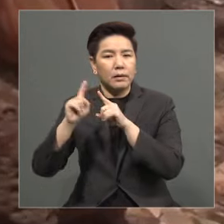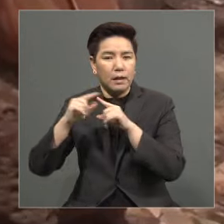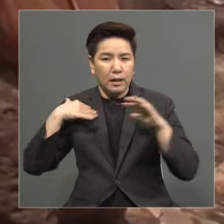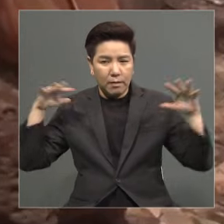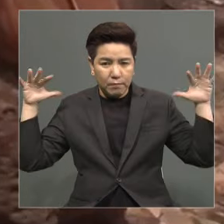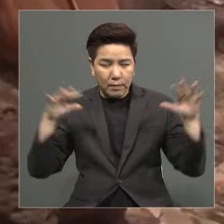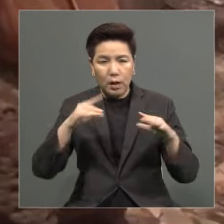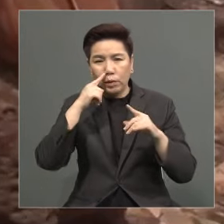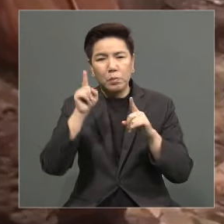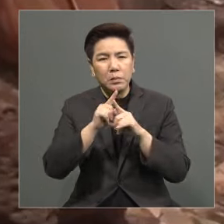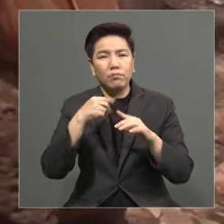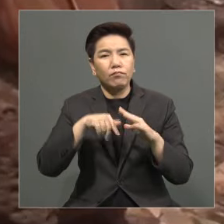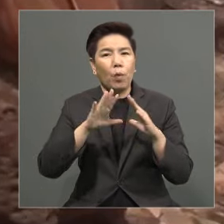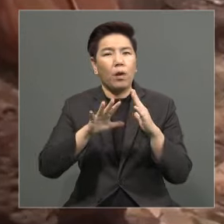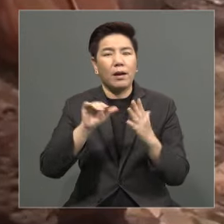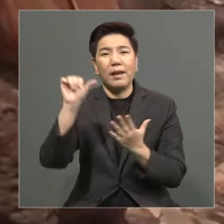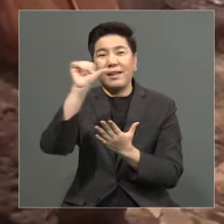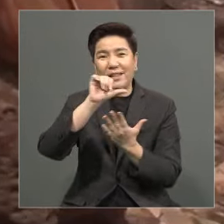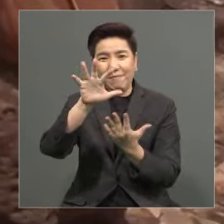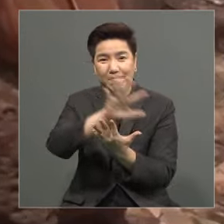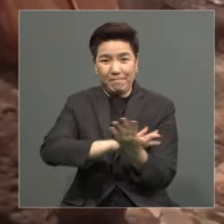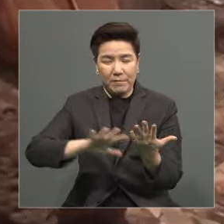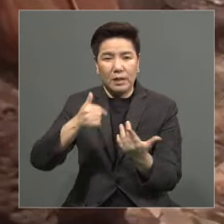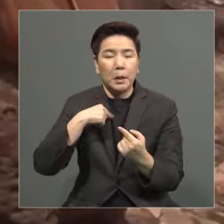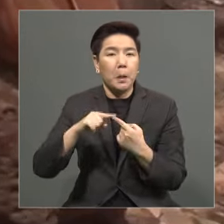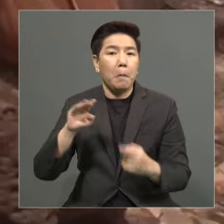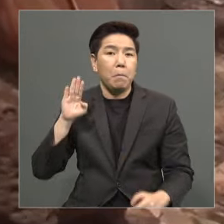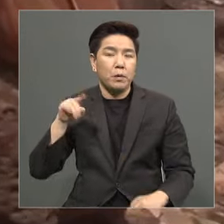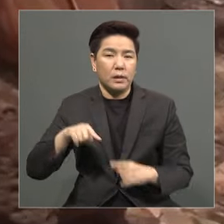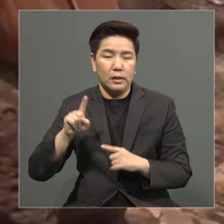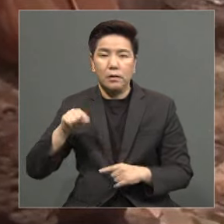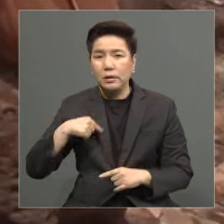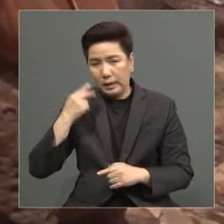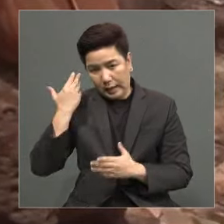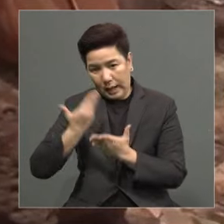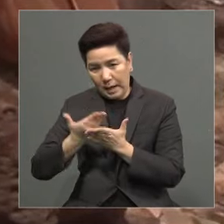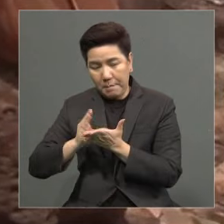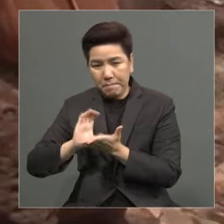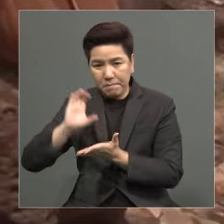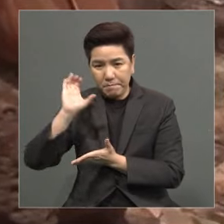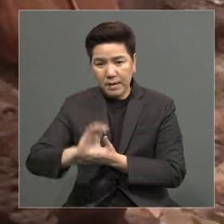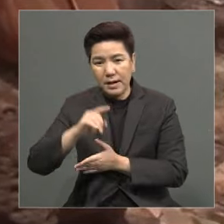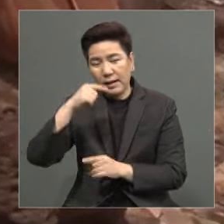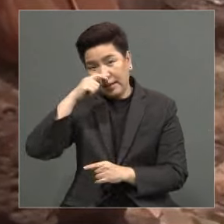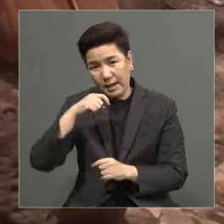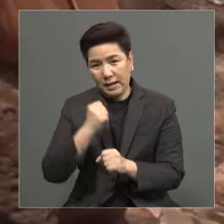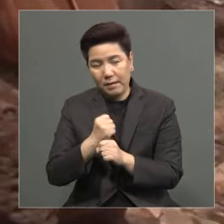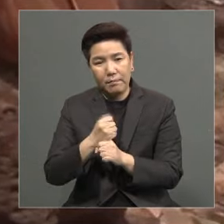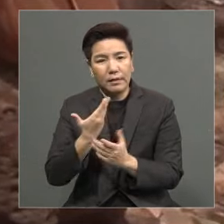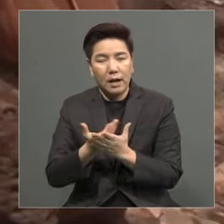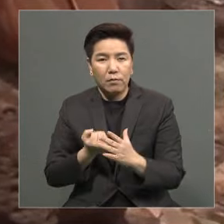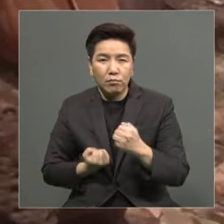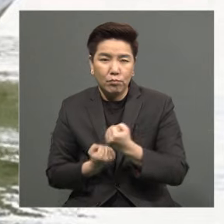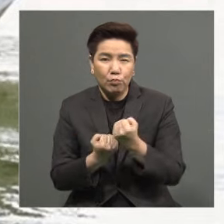โดดเด่นในภูมิภาคมากขึ้นในส่วนของบริษัท mionพิอได้ลงทุนการสร้างภาพยนตร์ในไทยในการอัดฉีด